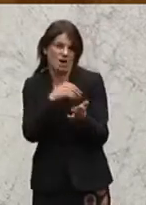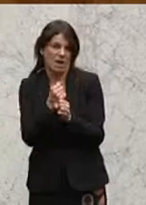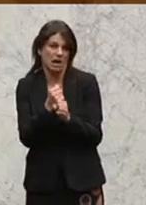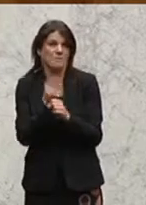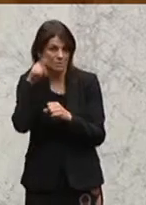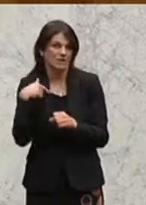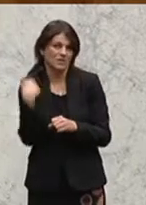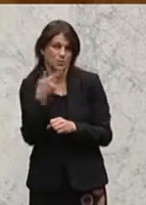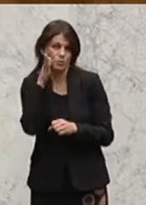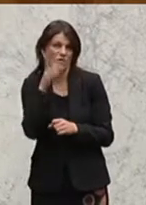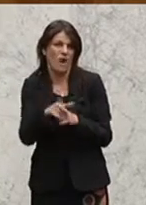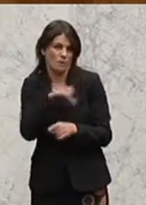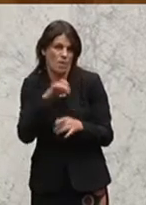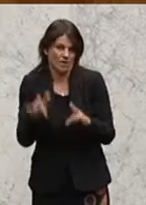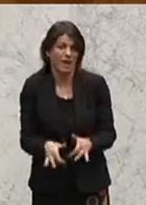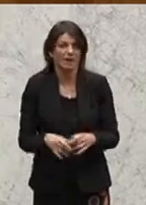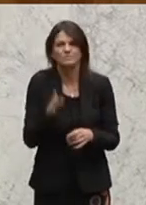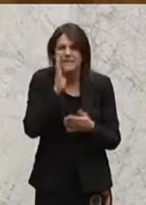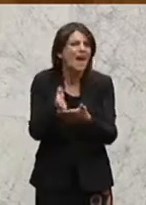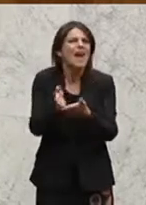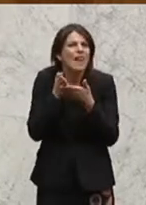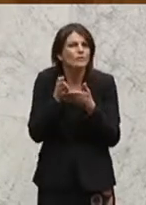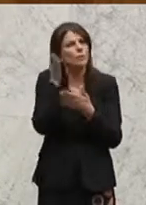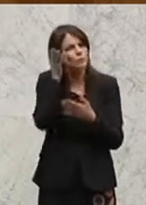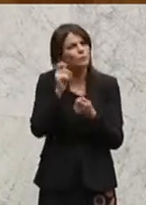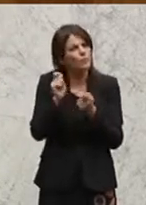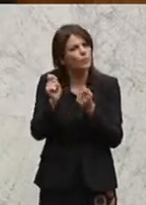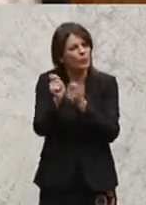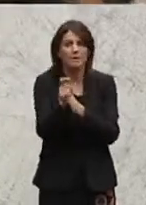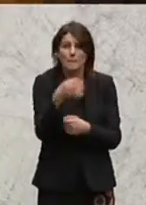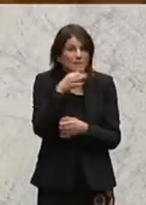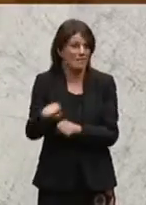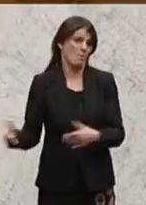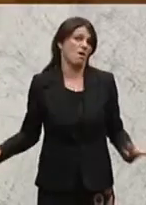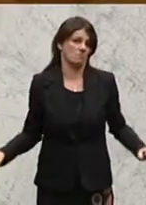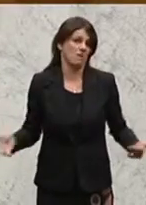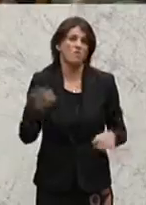zu sein. Helfen Sie doch mit zur Veränderung. Das wäre doch die bessere Alternative. Vielen Dank.